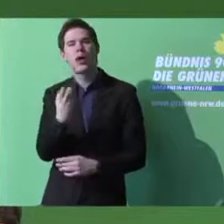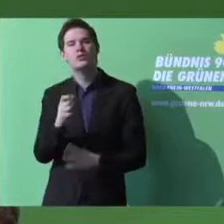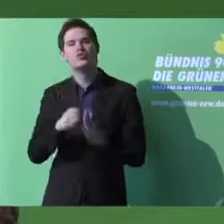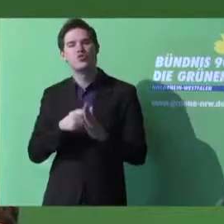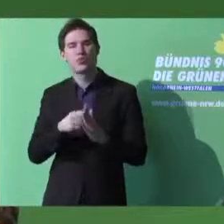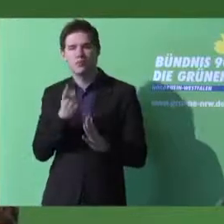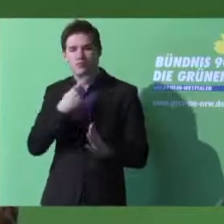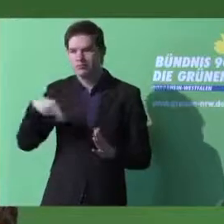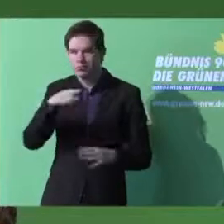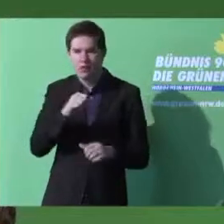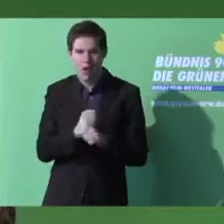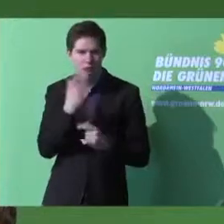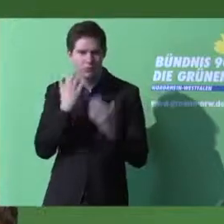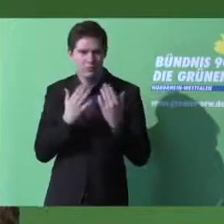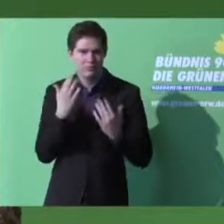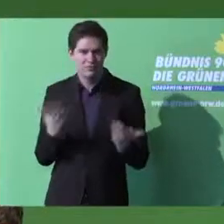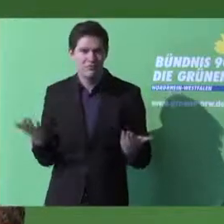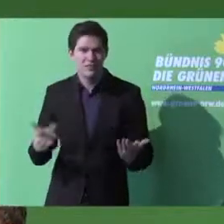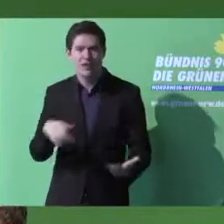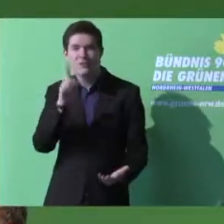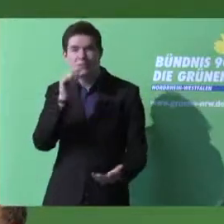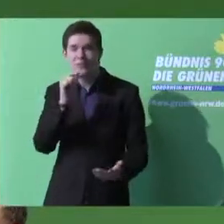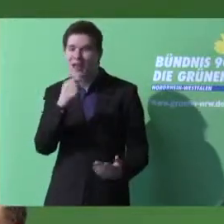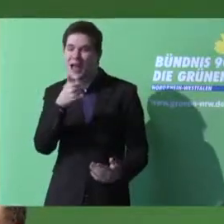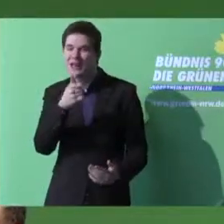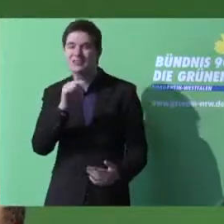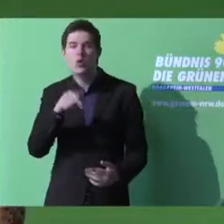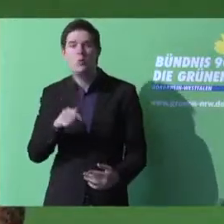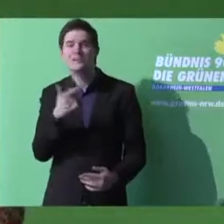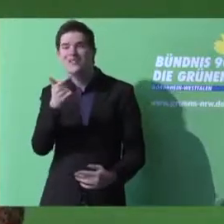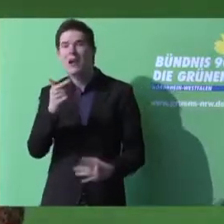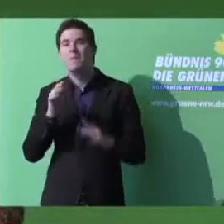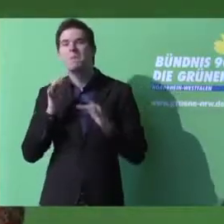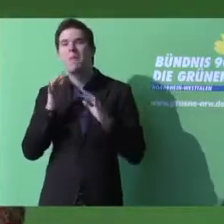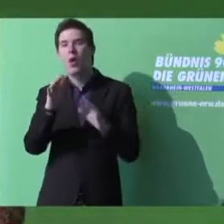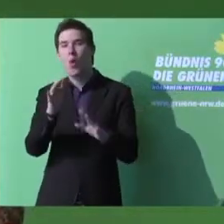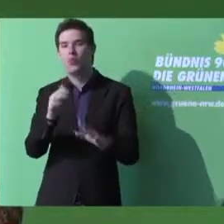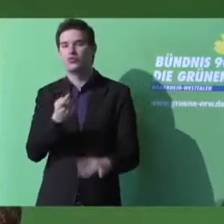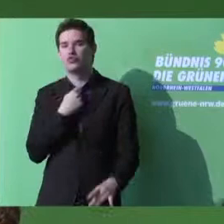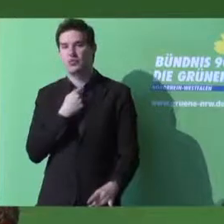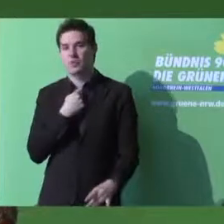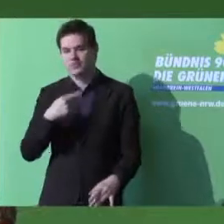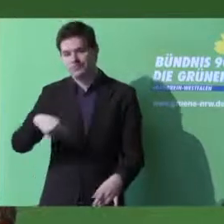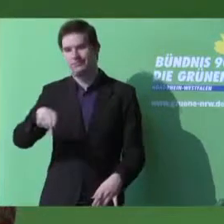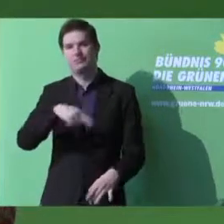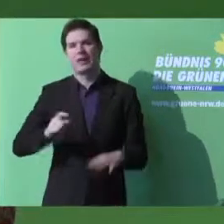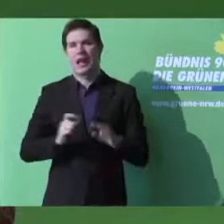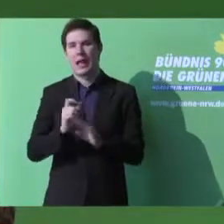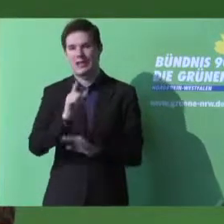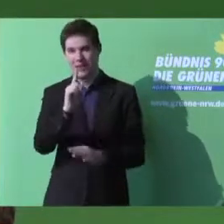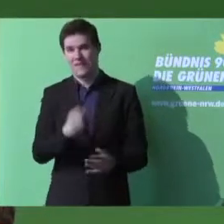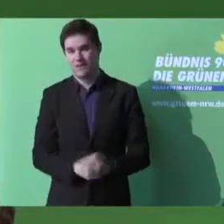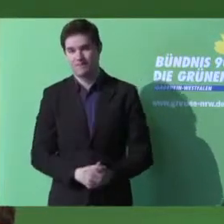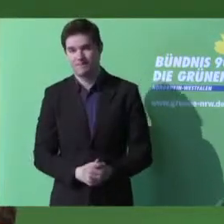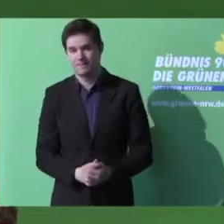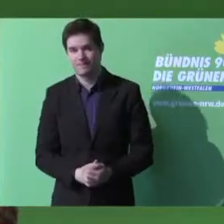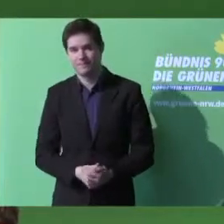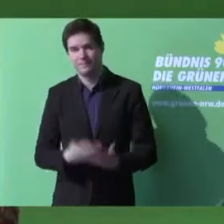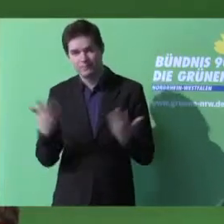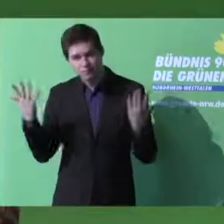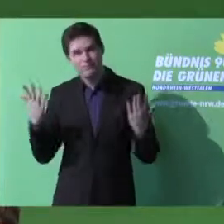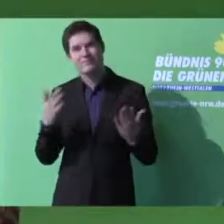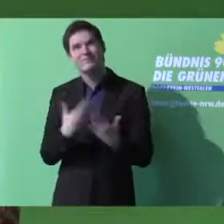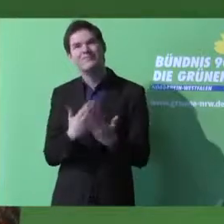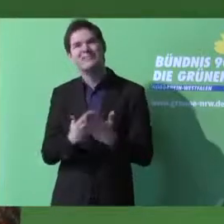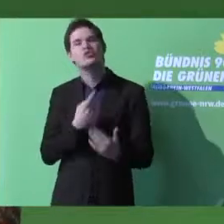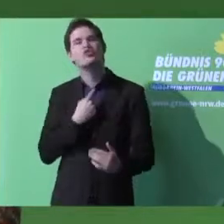Land, das sind 1,2 Millionen Stimmen aus NRW. Die wollen wir dir heute symbolisch schon